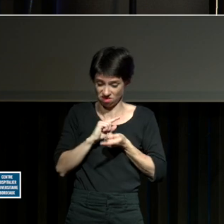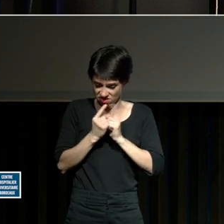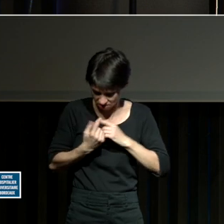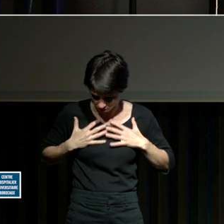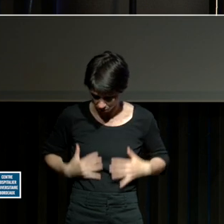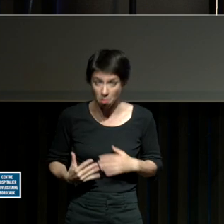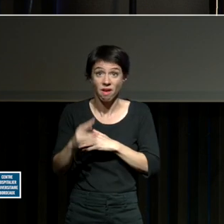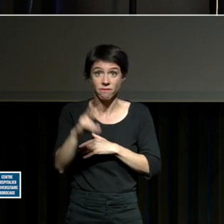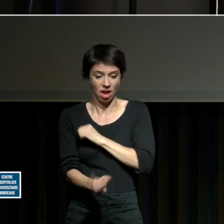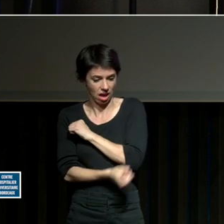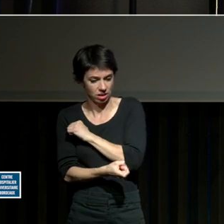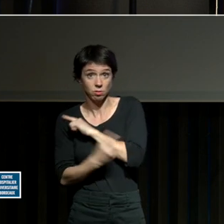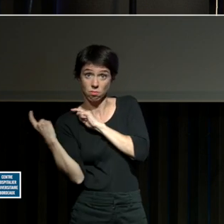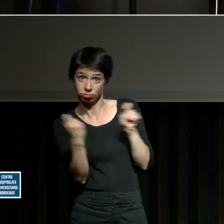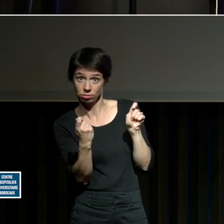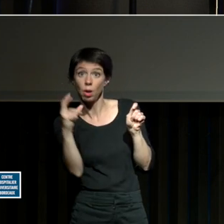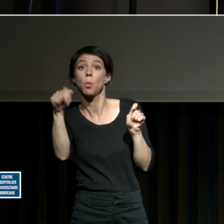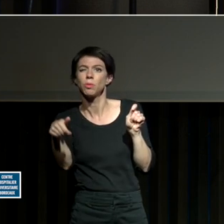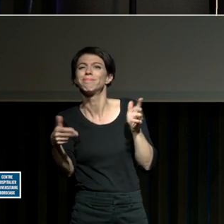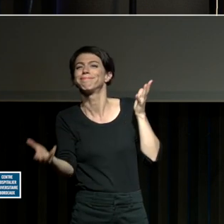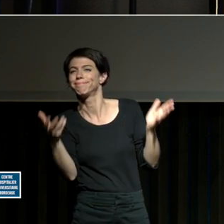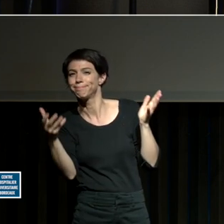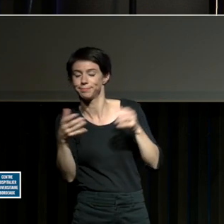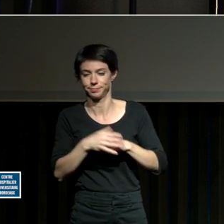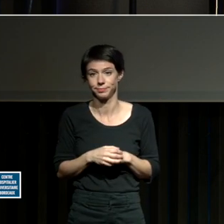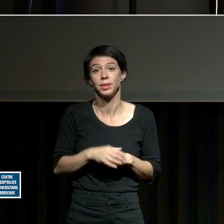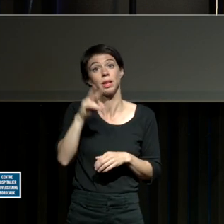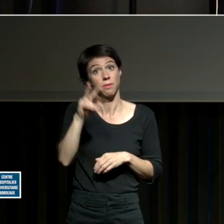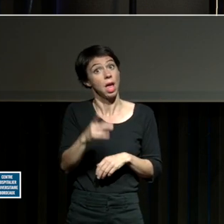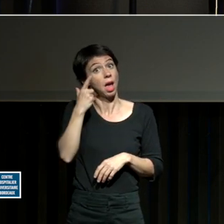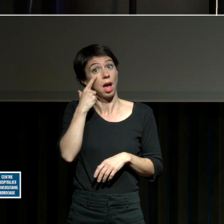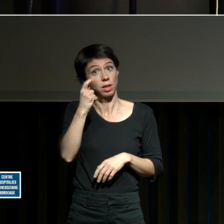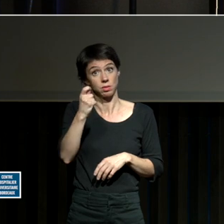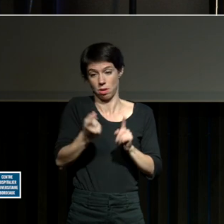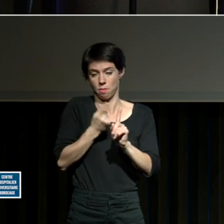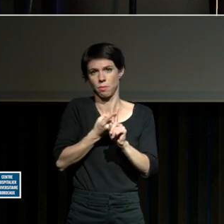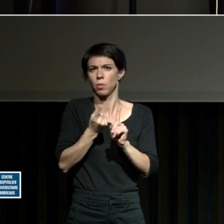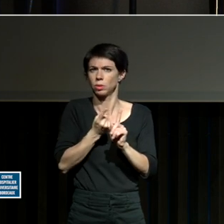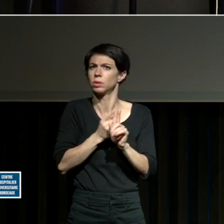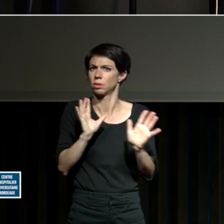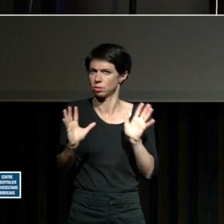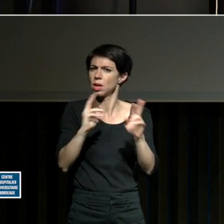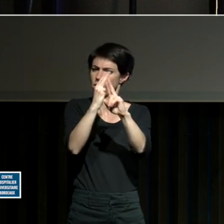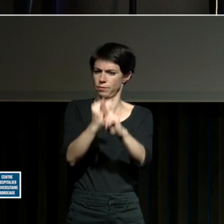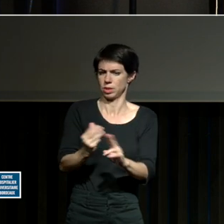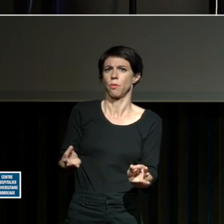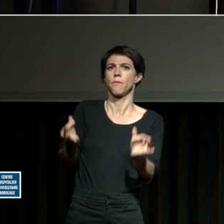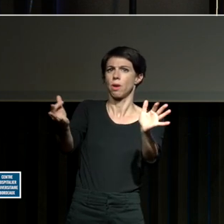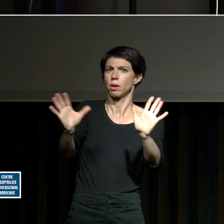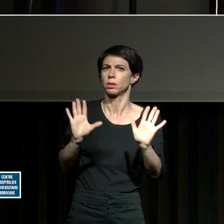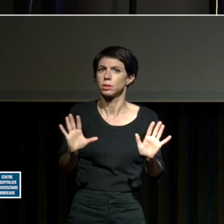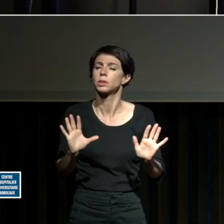addictif. Alors, cette question doit être abordée avec un certain nombre de précautions, puisqu'on va le voir, l'addiction répond à des